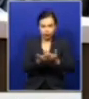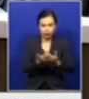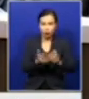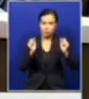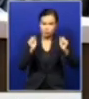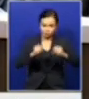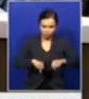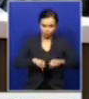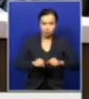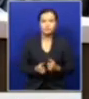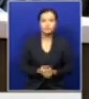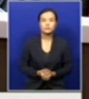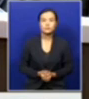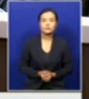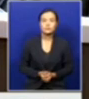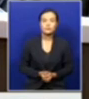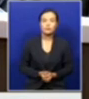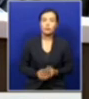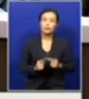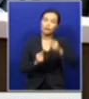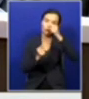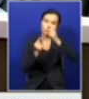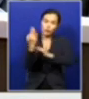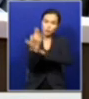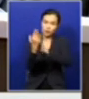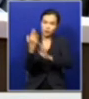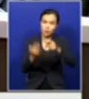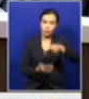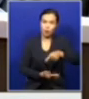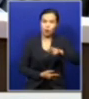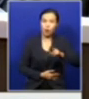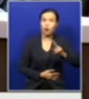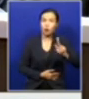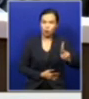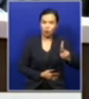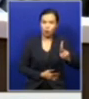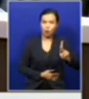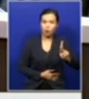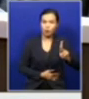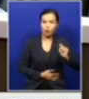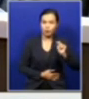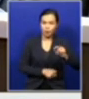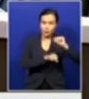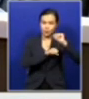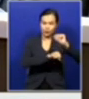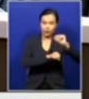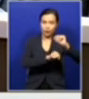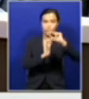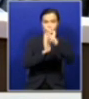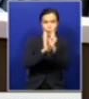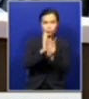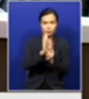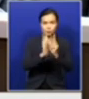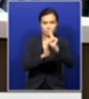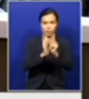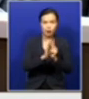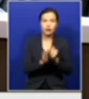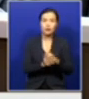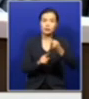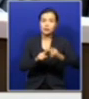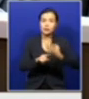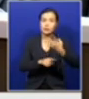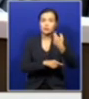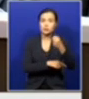อบสำหรับประเทศไทยค่ะพระราชกำหนดฉบับนี้ประกาศในราชกิจจานุเบกษาตั้งแต่วันที่